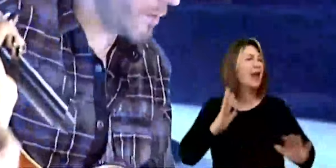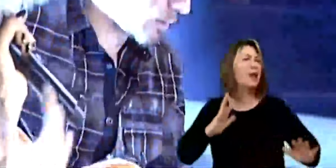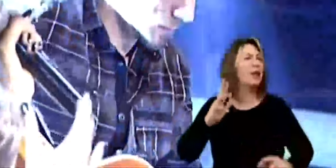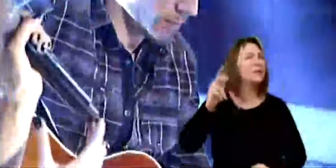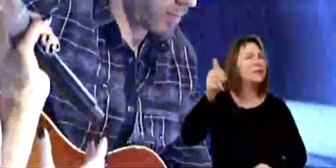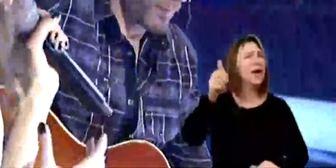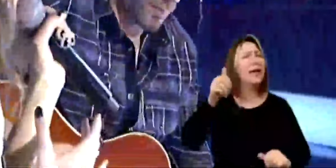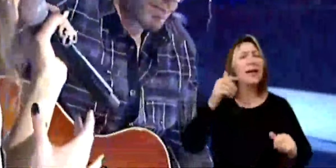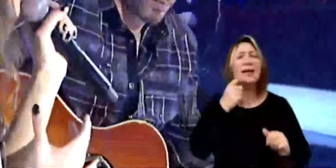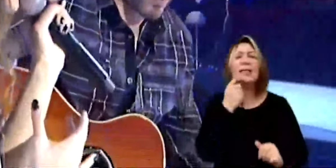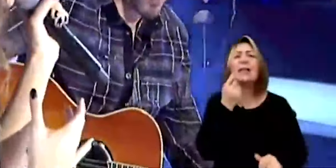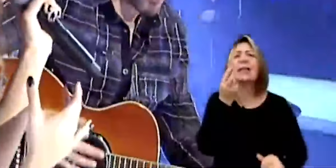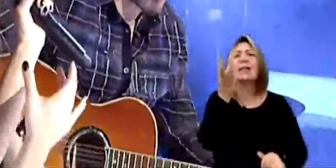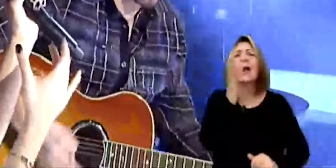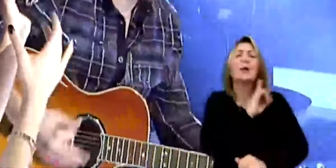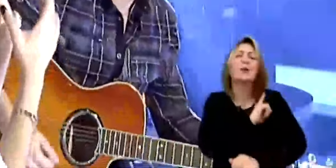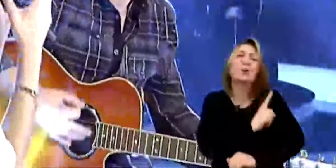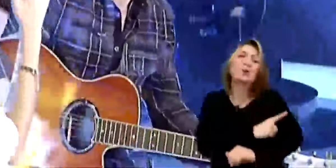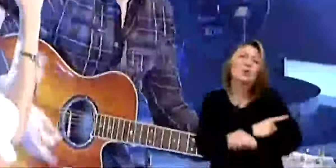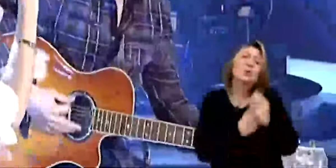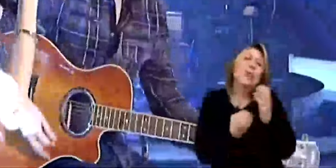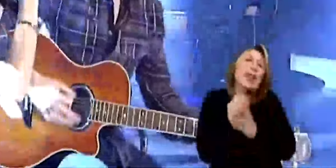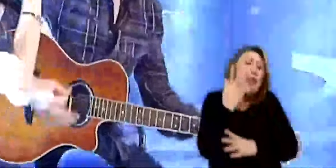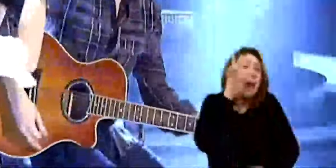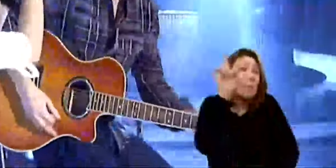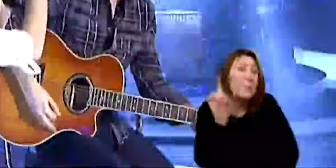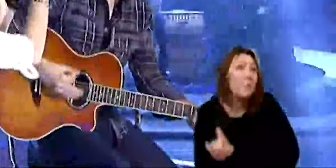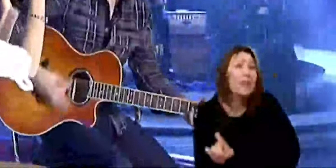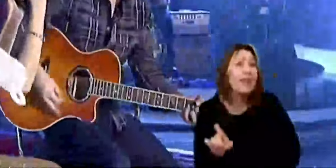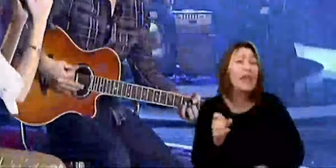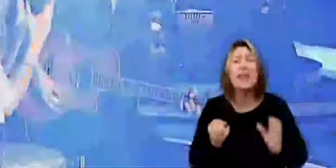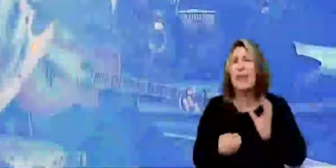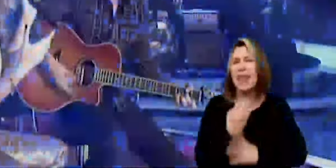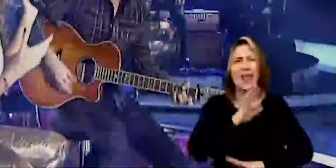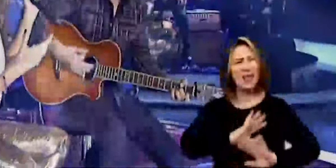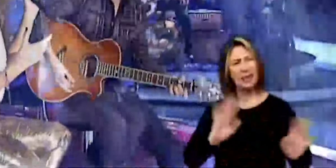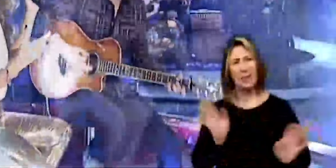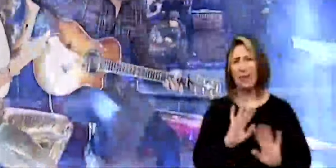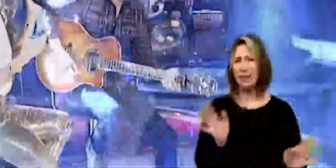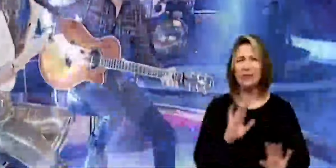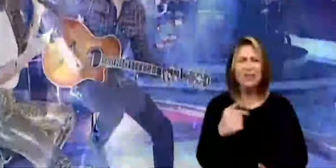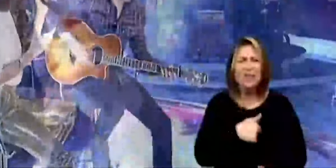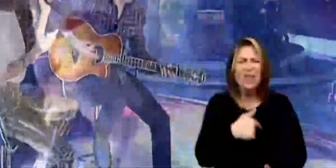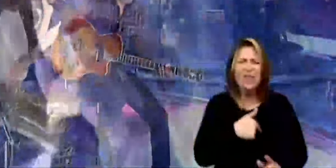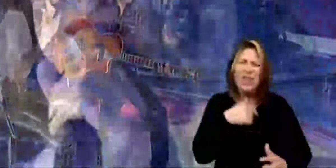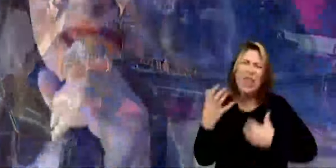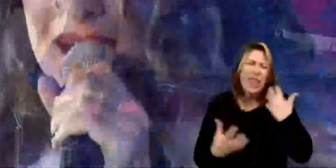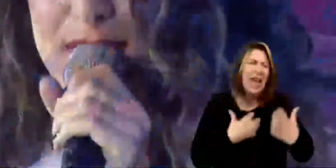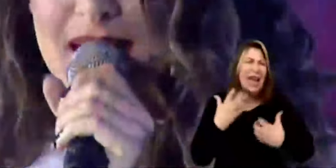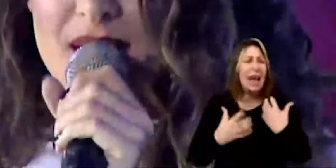geçer. Yıllara gücün yeter mi? Yetmez, canını